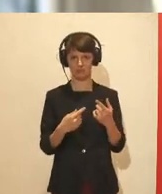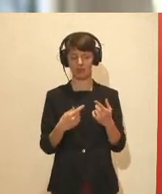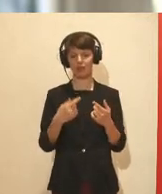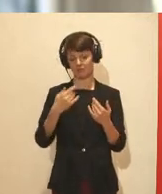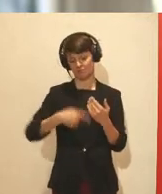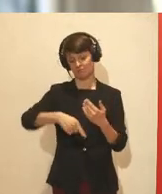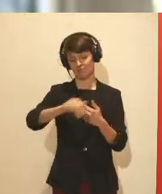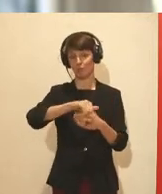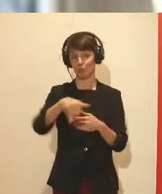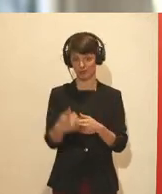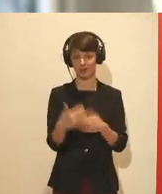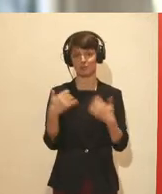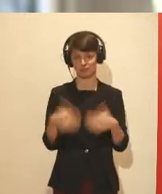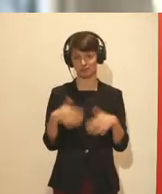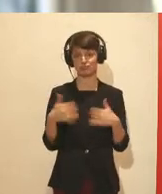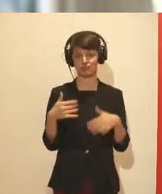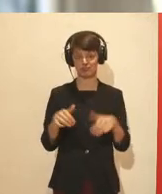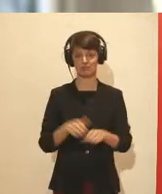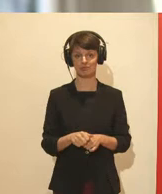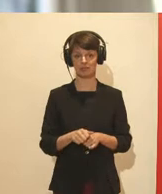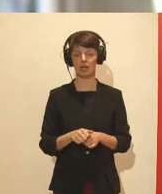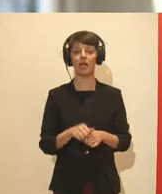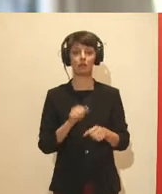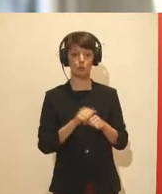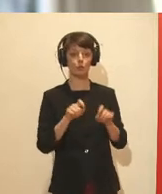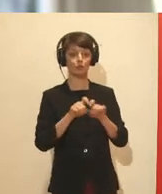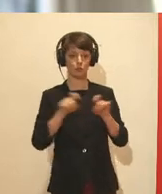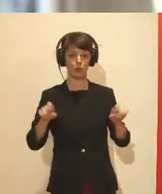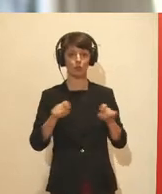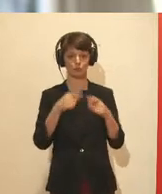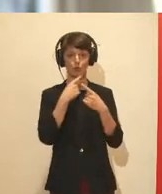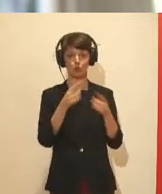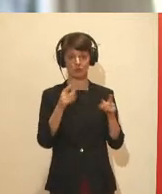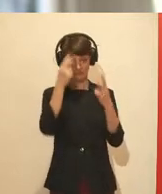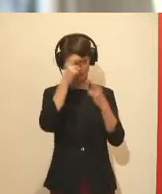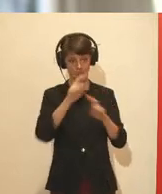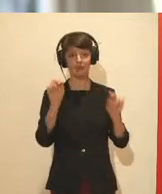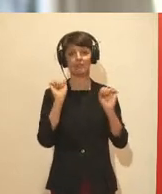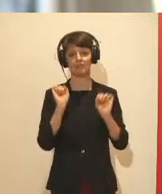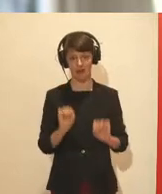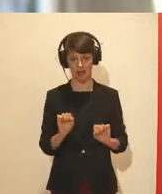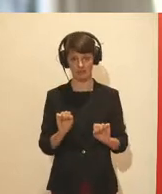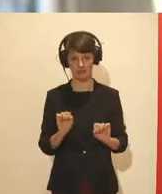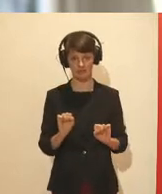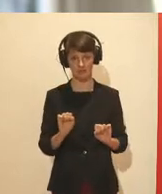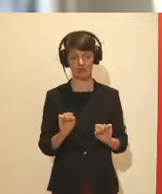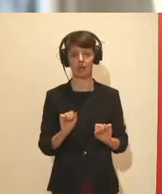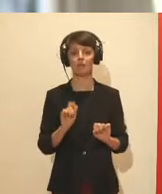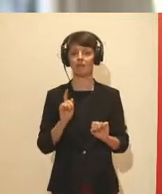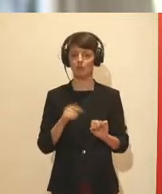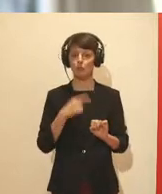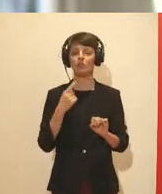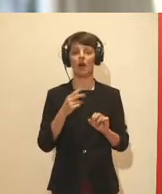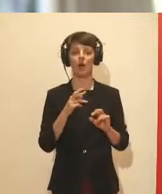it's possible to trust ist ja recognize the loser